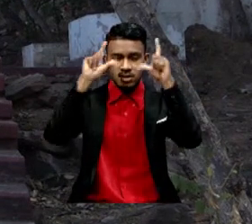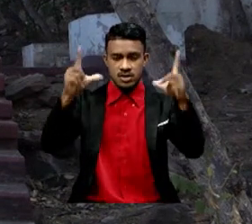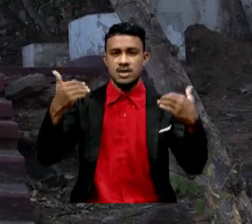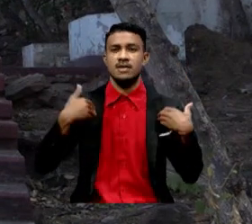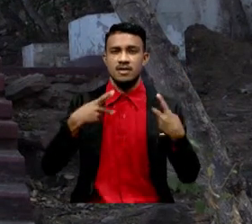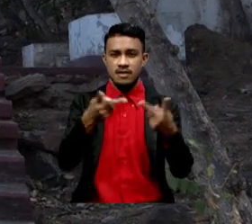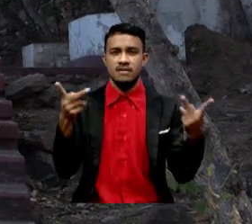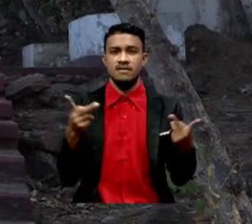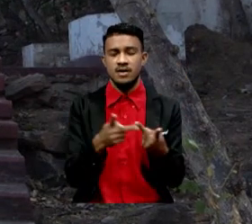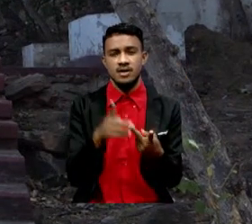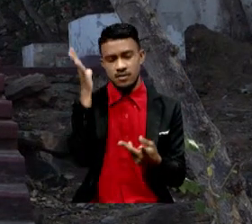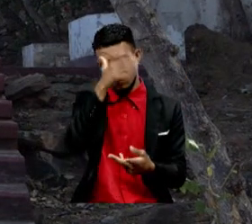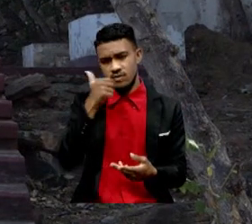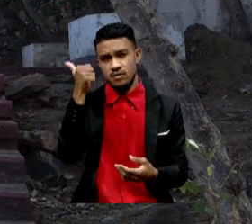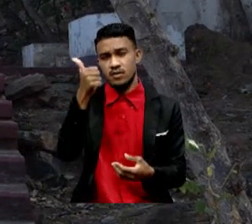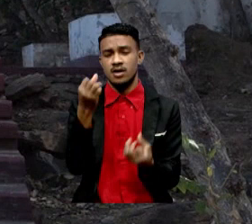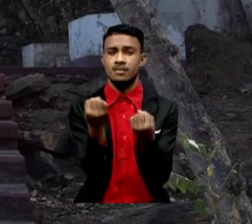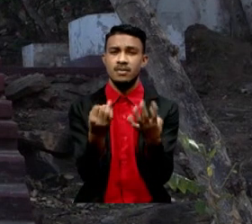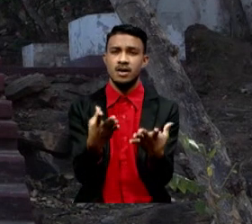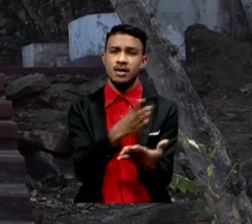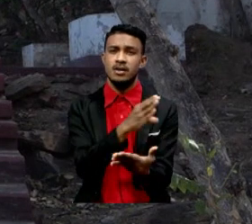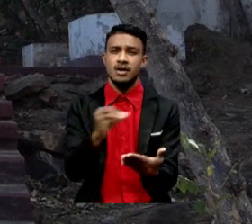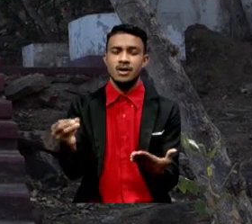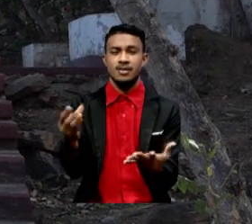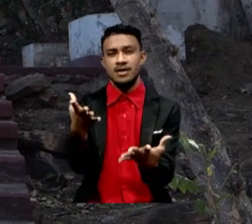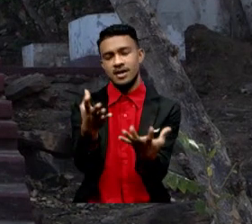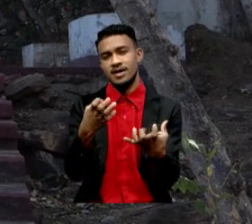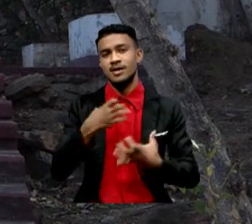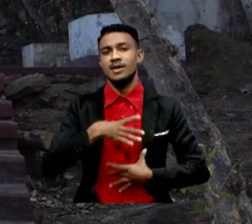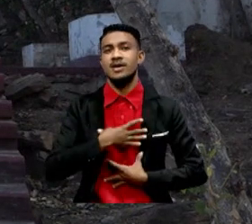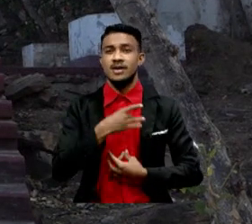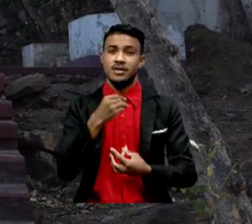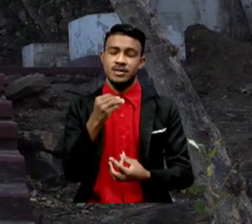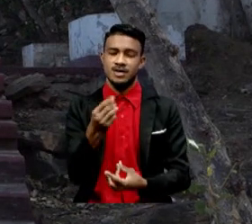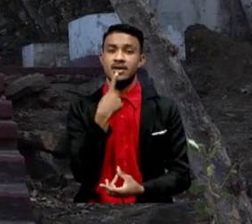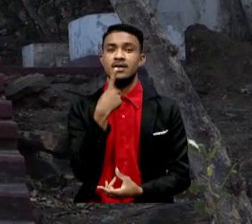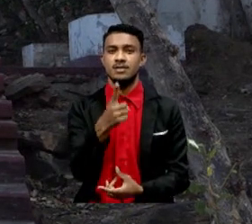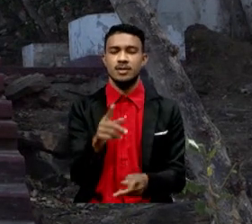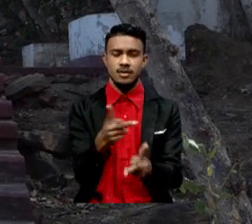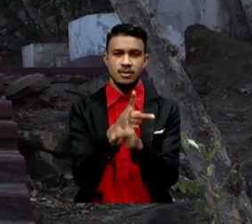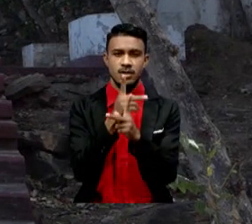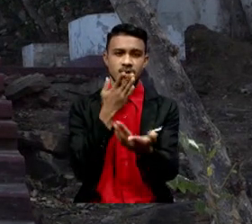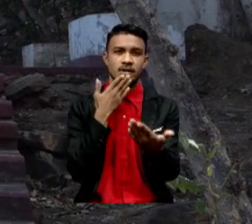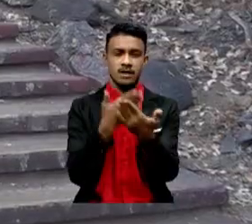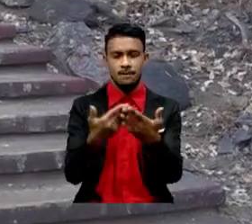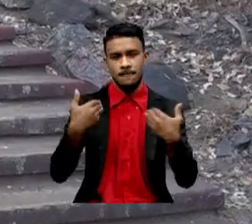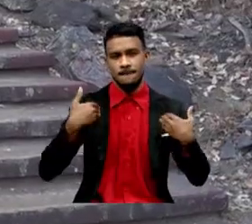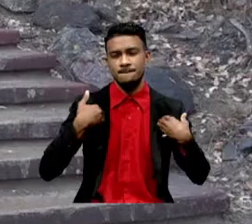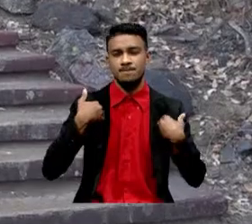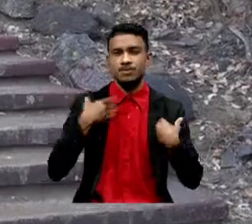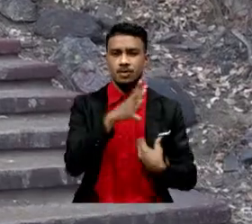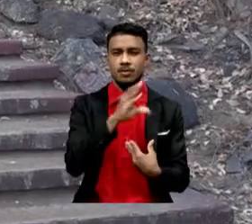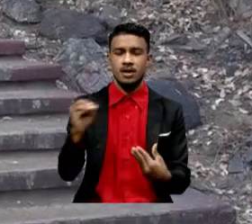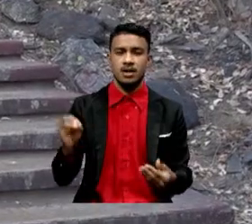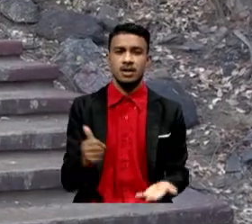barak, nebe potensia tebes. No karik banghira jere hodiak, bele iha reseitas, hodi